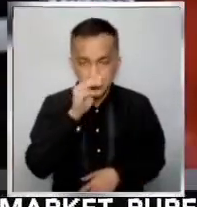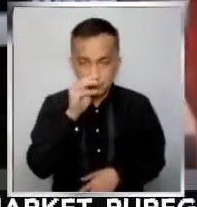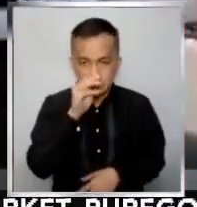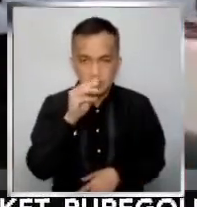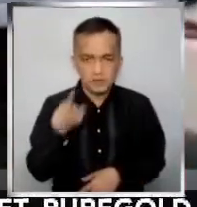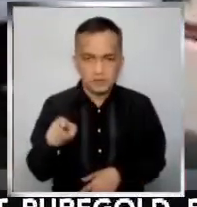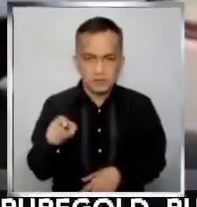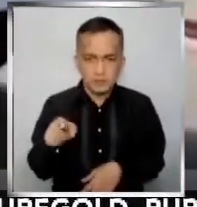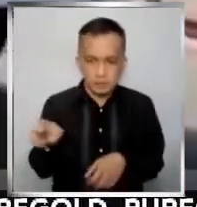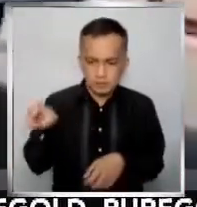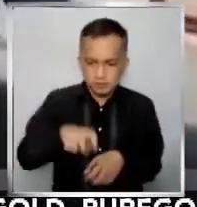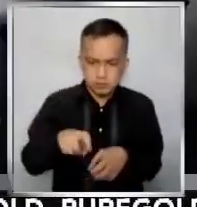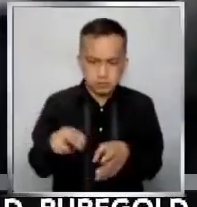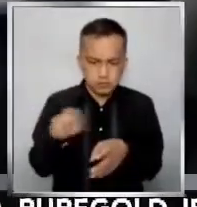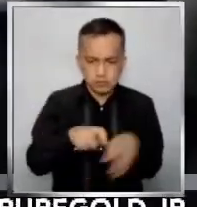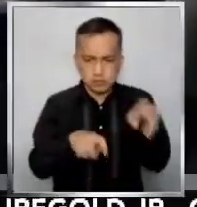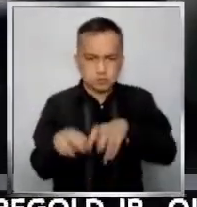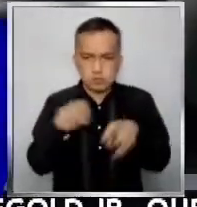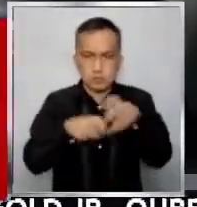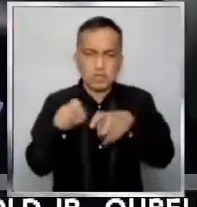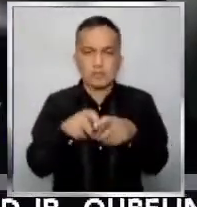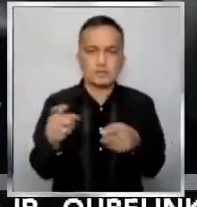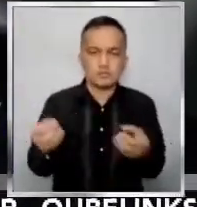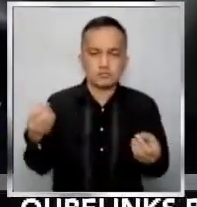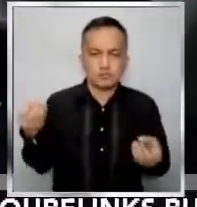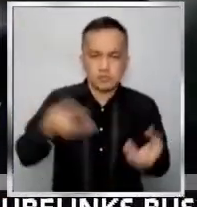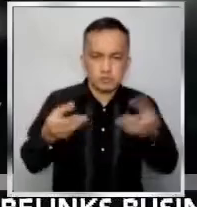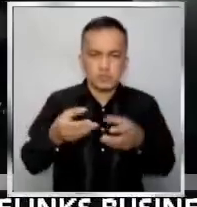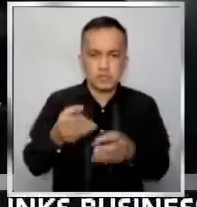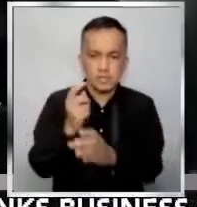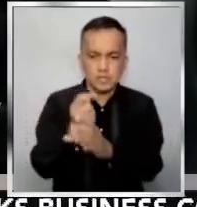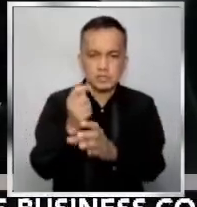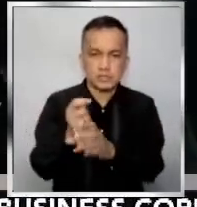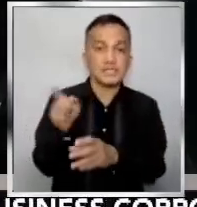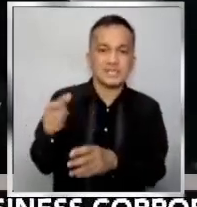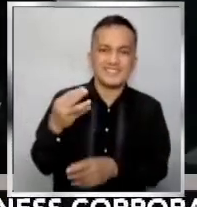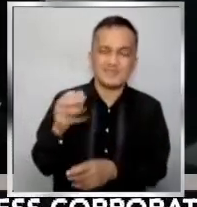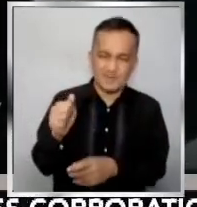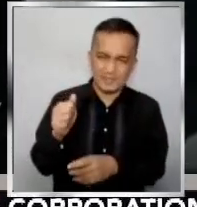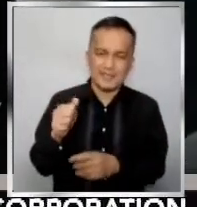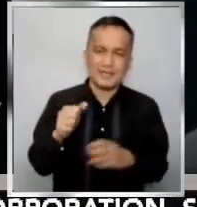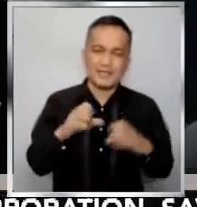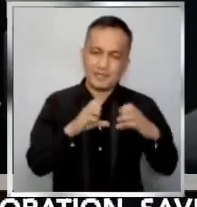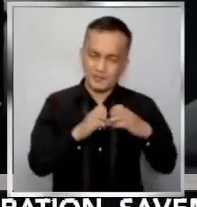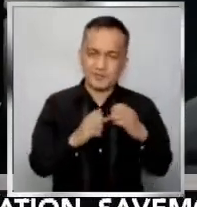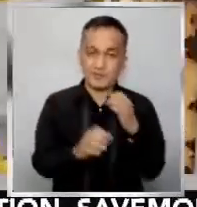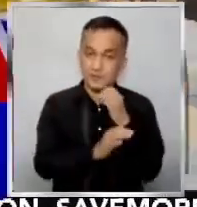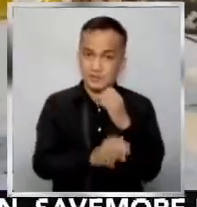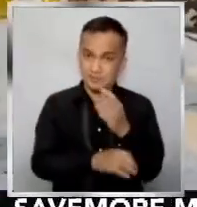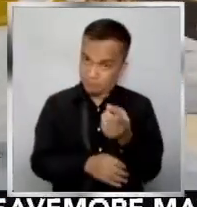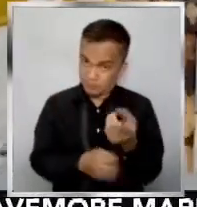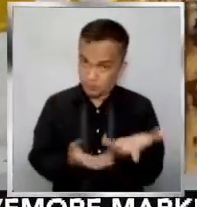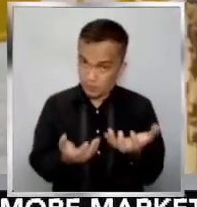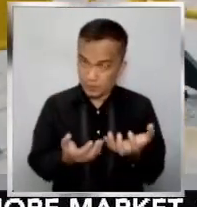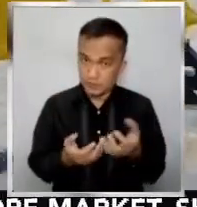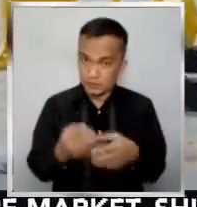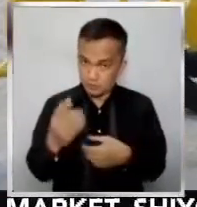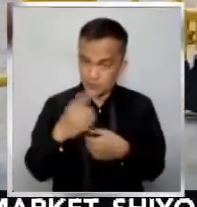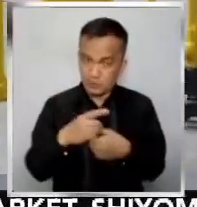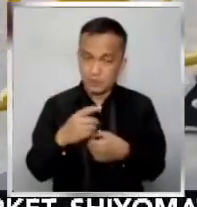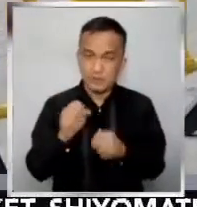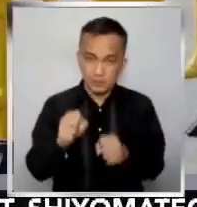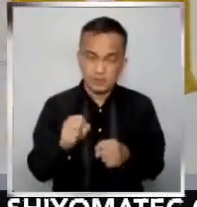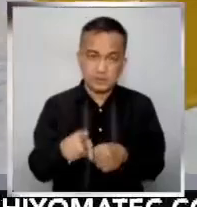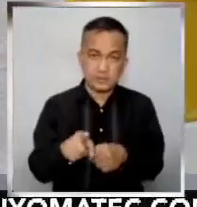ibang mga supply and truck na yan ng GMA Kapuso Foundation. Sa mga nais po mag-donate, maaaring mag-deposito sa mga bank account ng